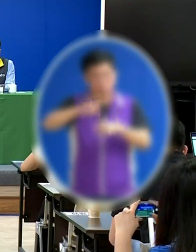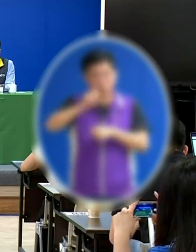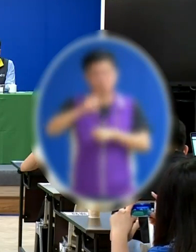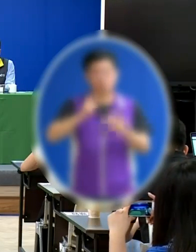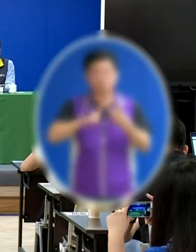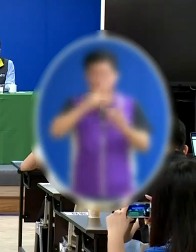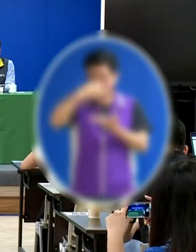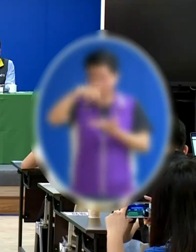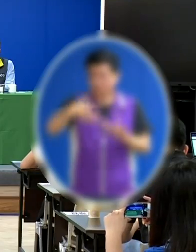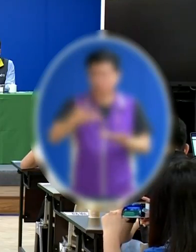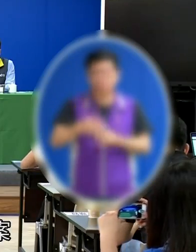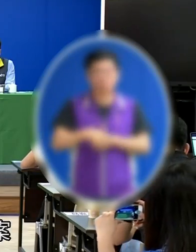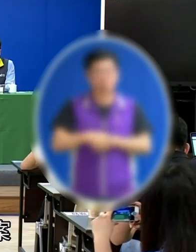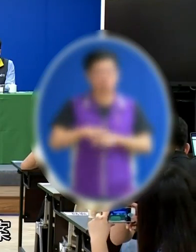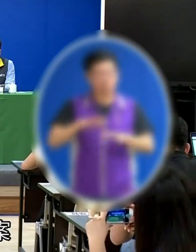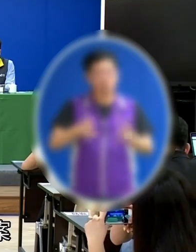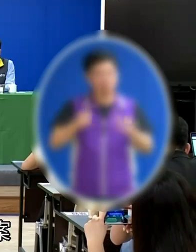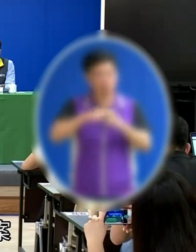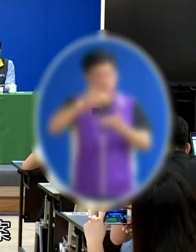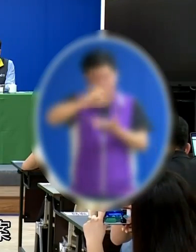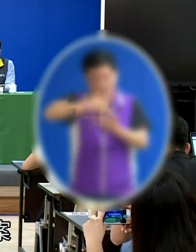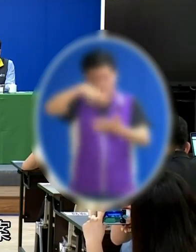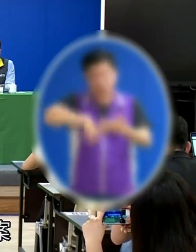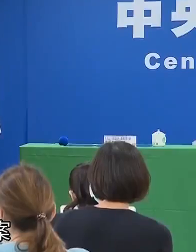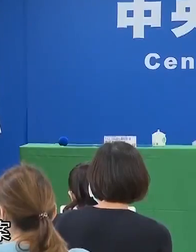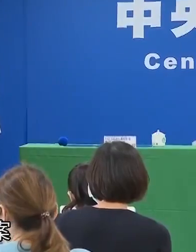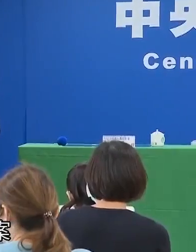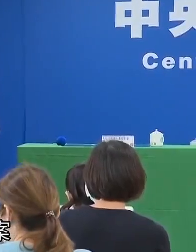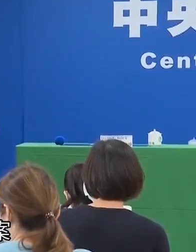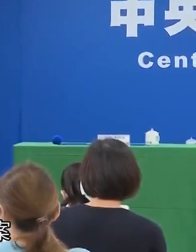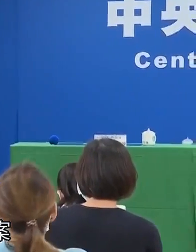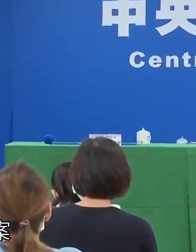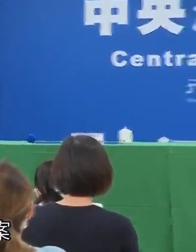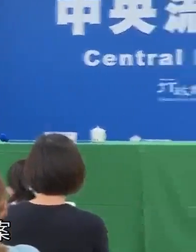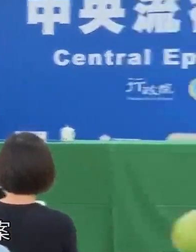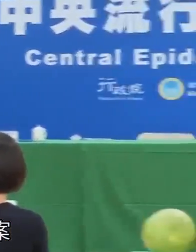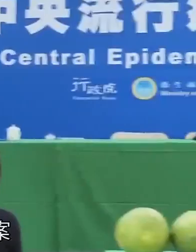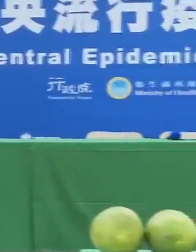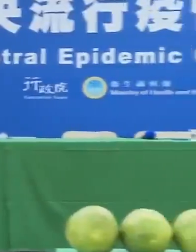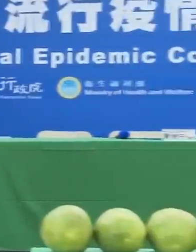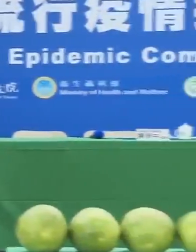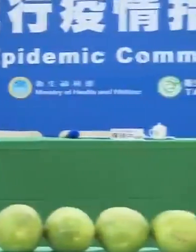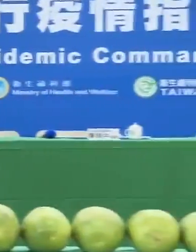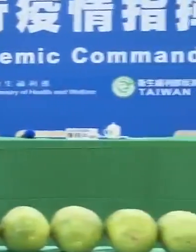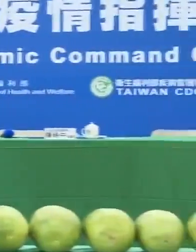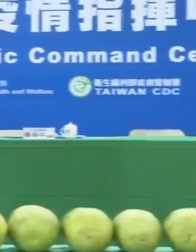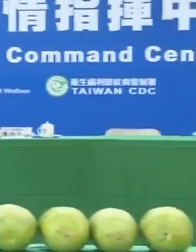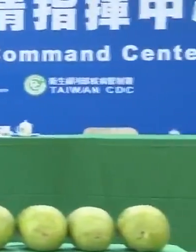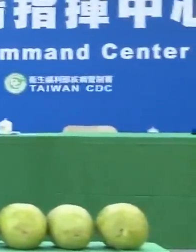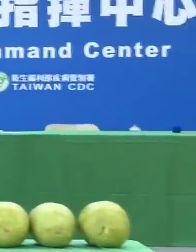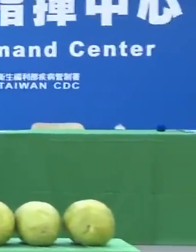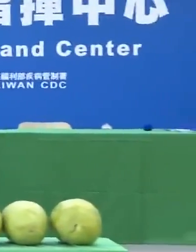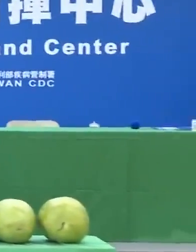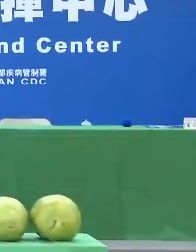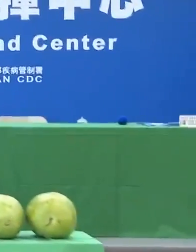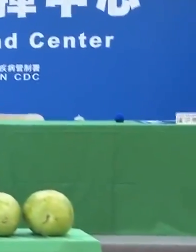者会放咗6个西瓜，代表连续6日冇新增个案，亦都系19日冇本土病例。指